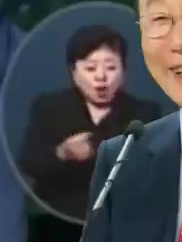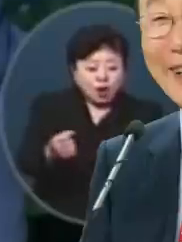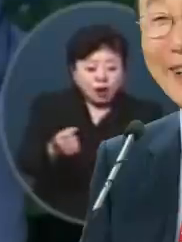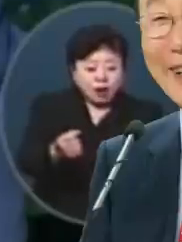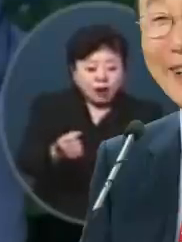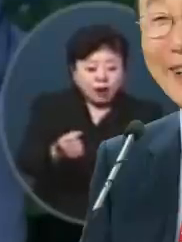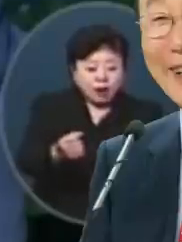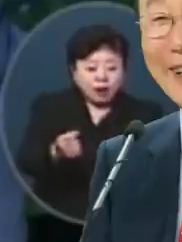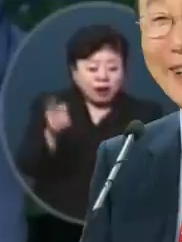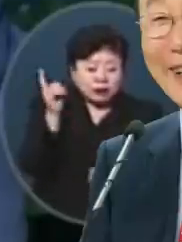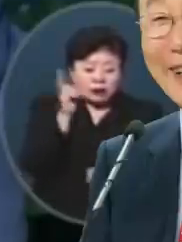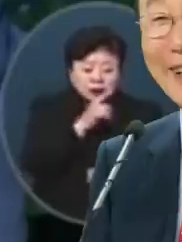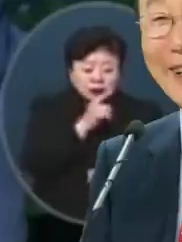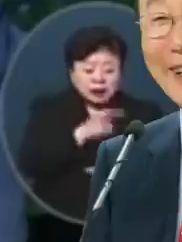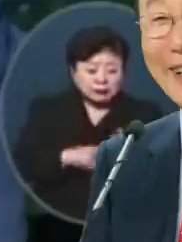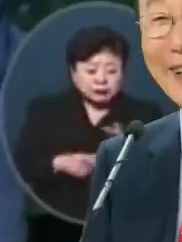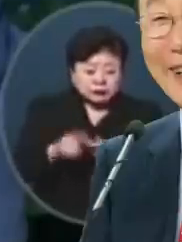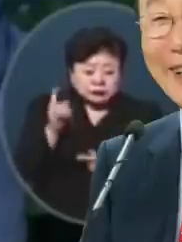폭력보다 더 나쁜